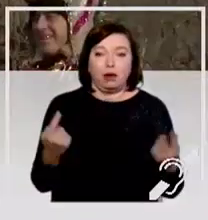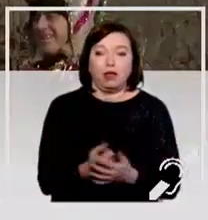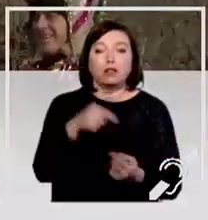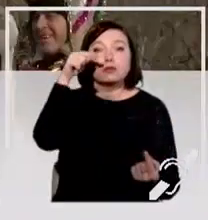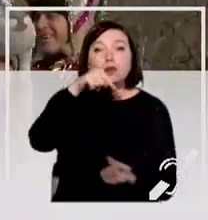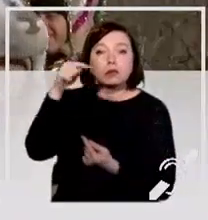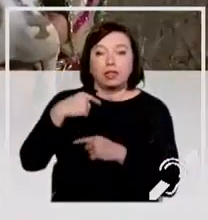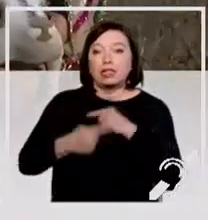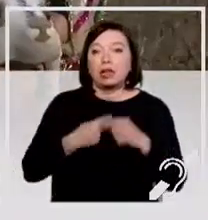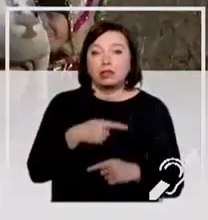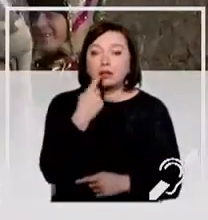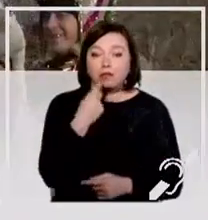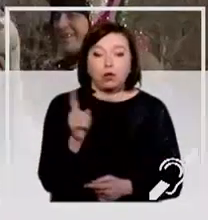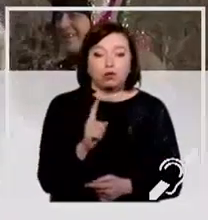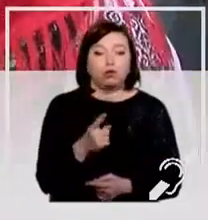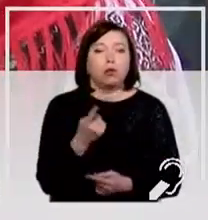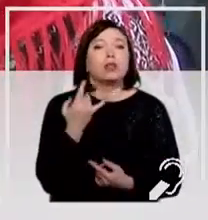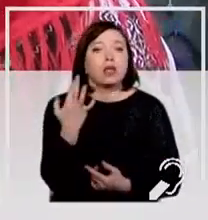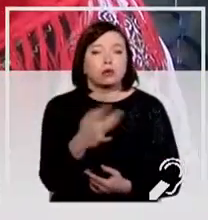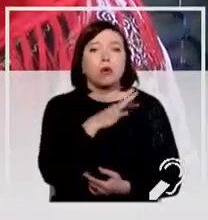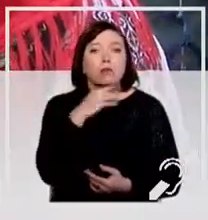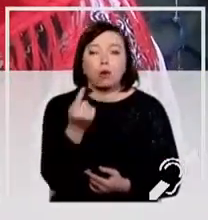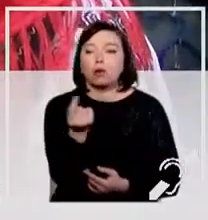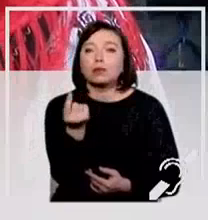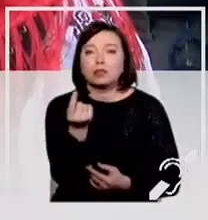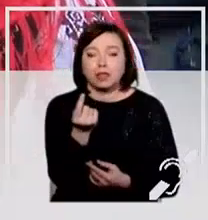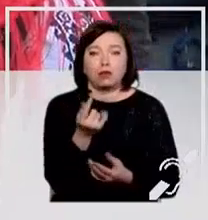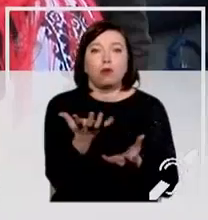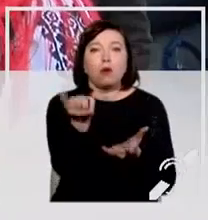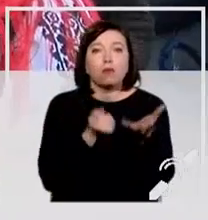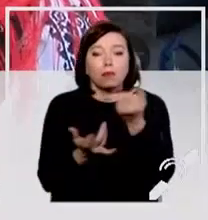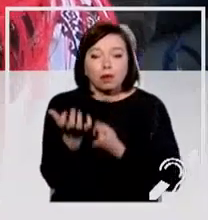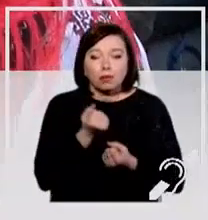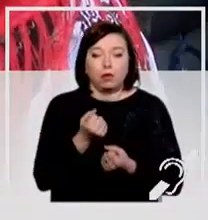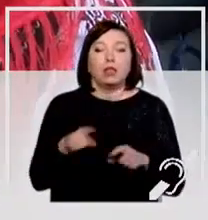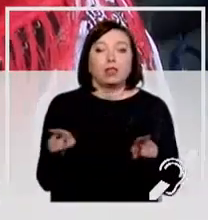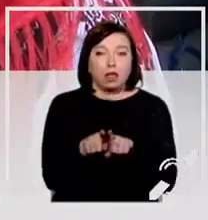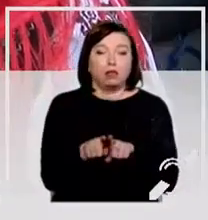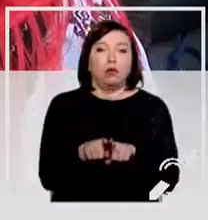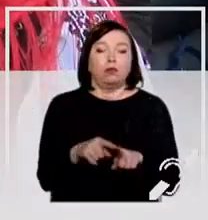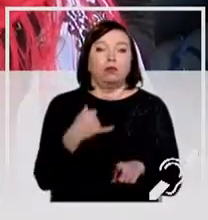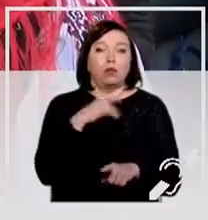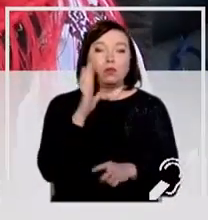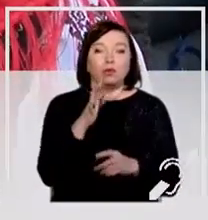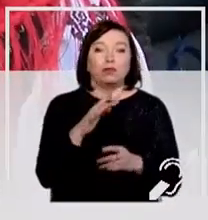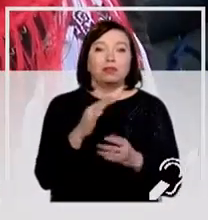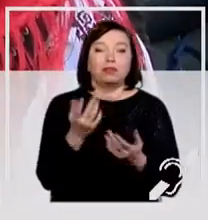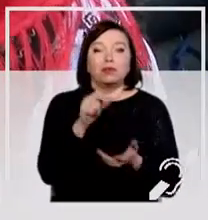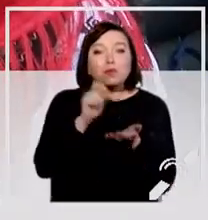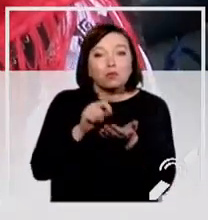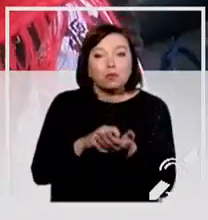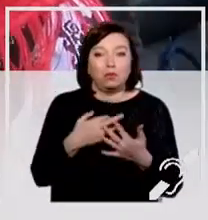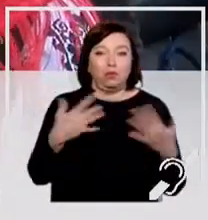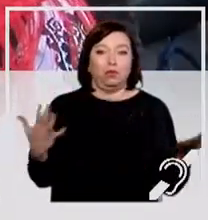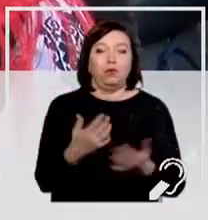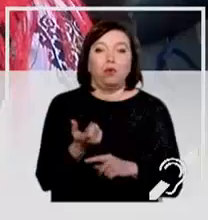conform tradiției se spune că cu câte mai multe boabe de grâu le prindem în mână cu atâți o să avem puișori de găină